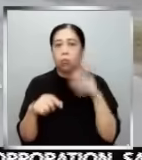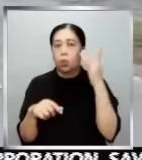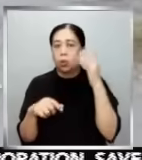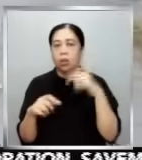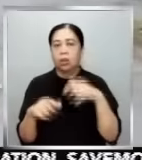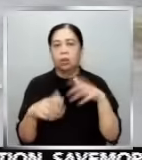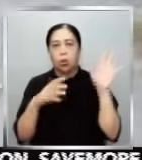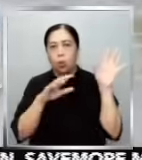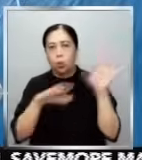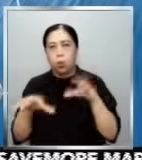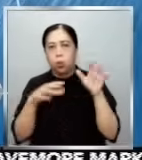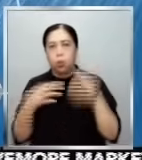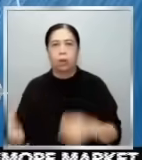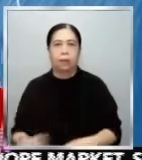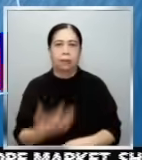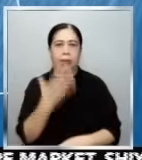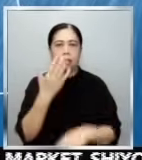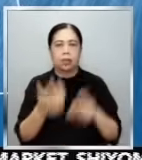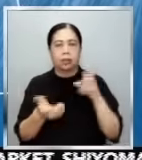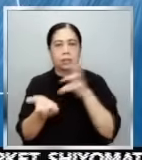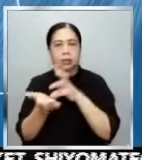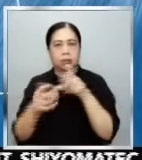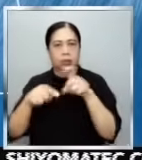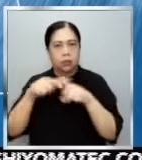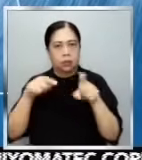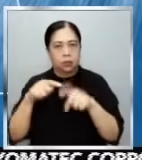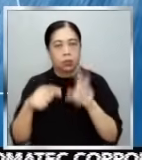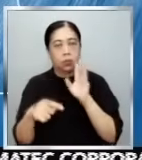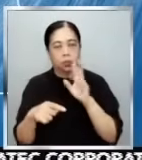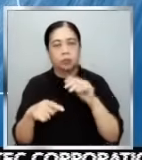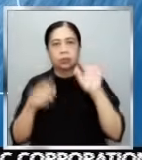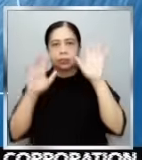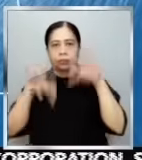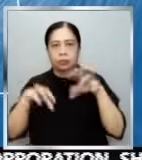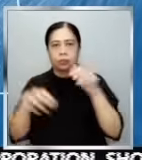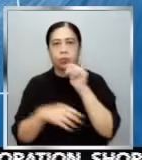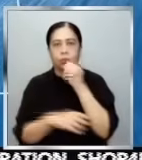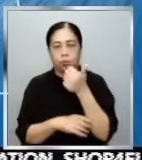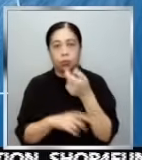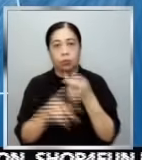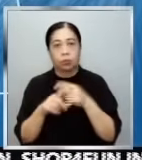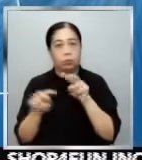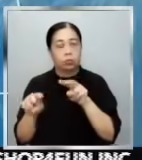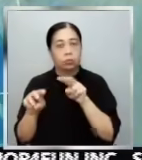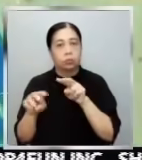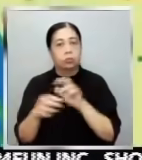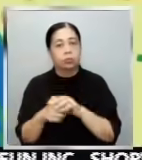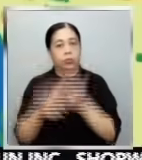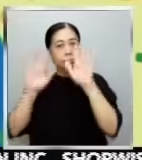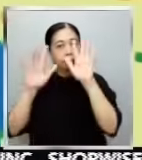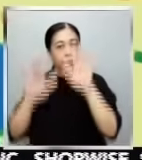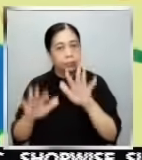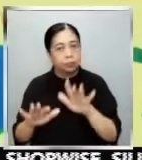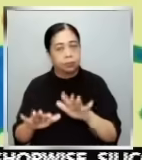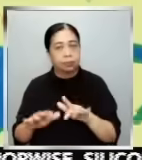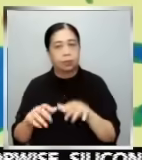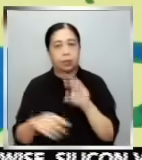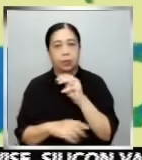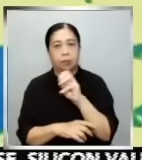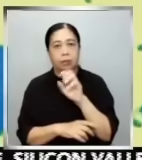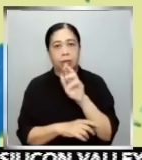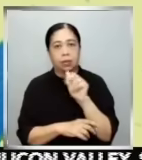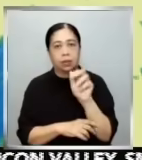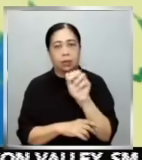habagat at localized thunderstorms magpapaulan din bukas base sa rainfall map ng Metro weather Umaga pa lang ang may